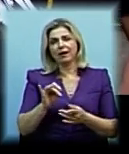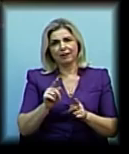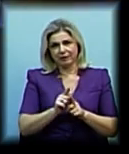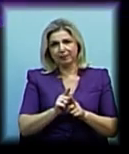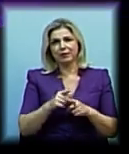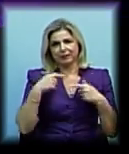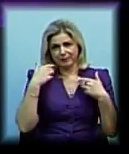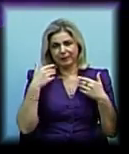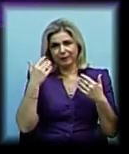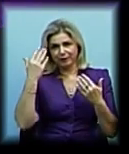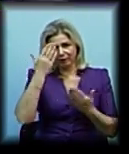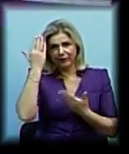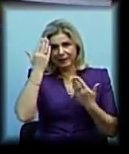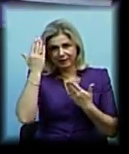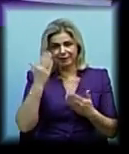гарантуємо.